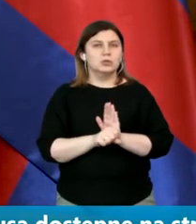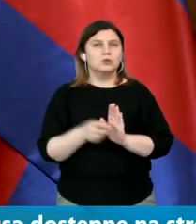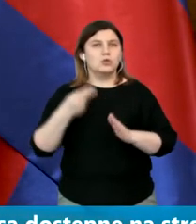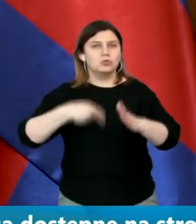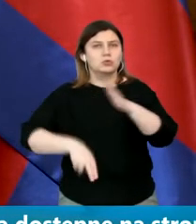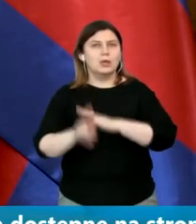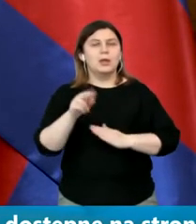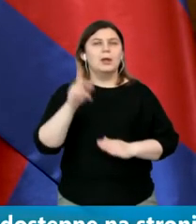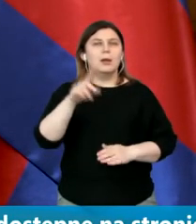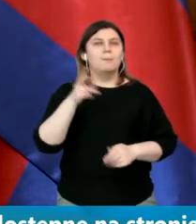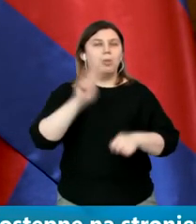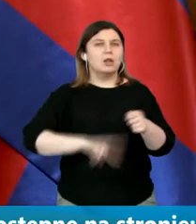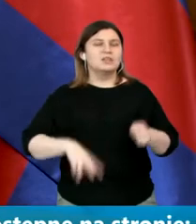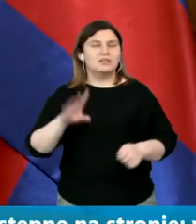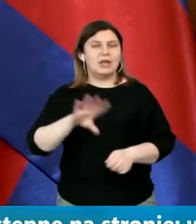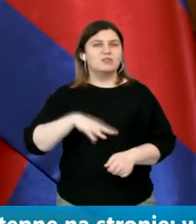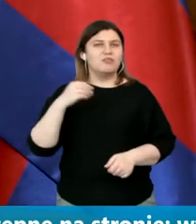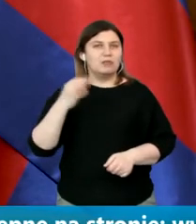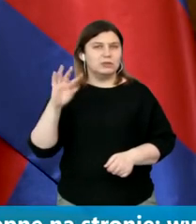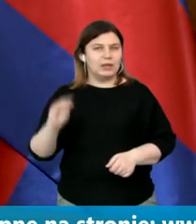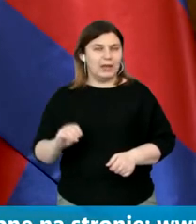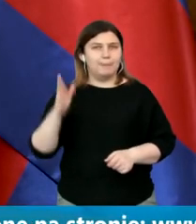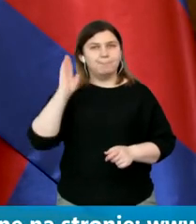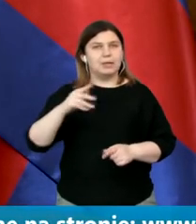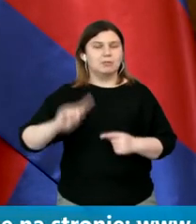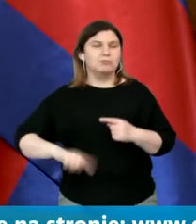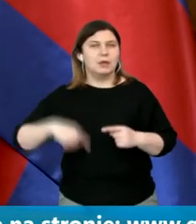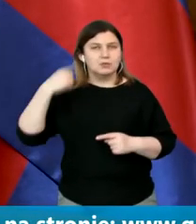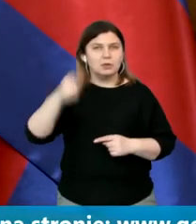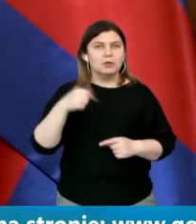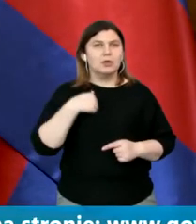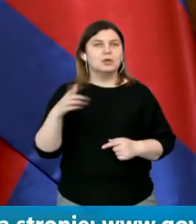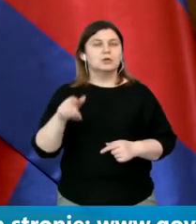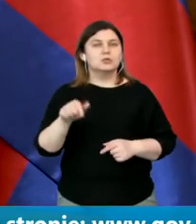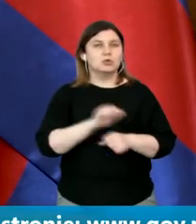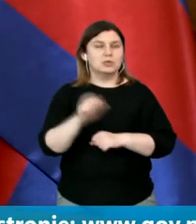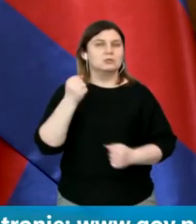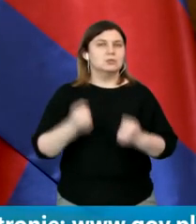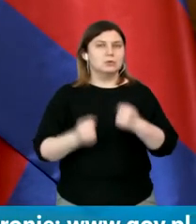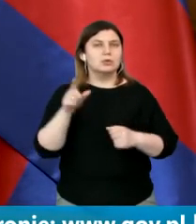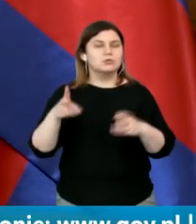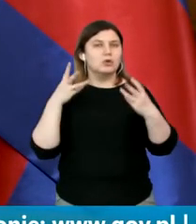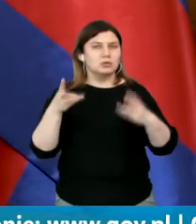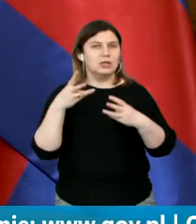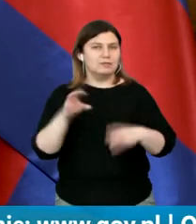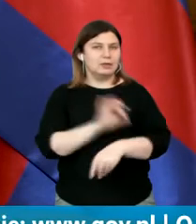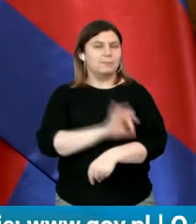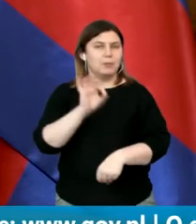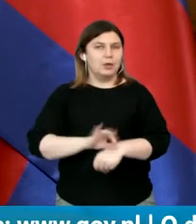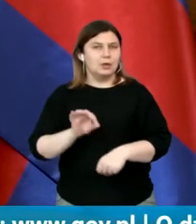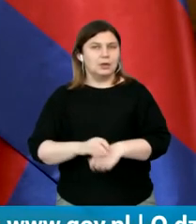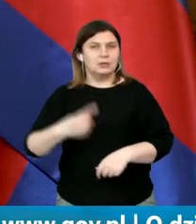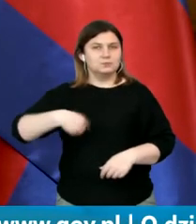Lice Święte znajdzie swoje finansowanie w kolejnej perspektywie. I to jest nasze wielkie wyzwanie i to jest najważniejszy projekt na